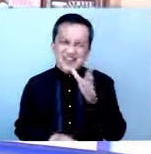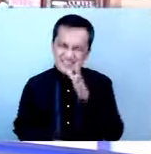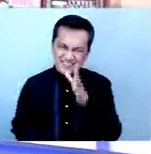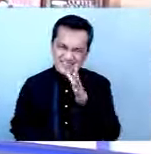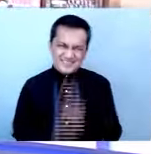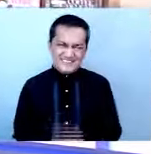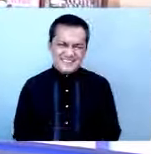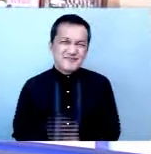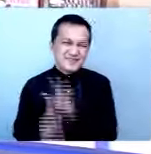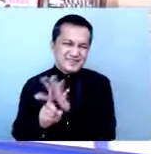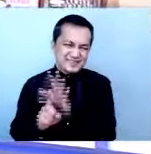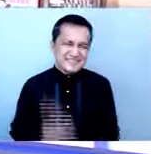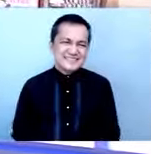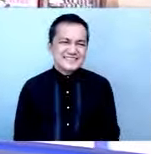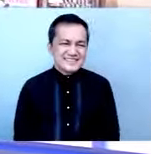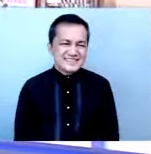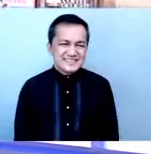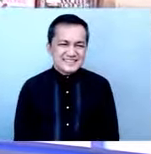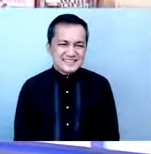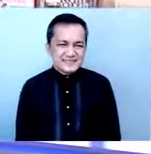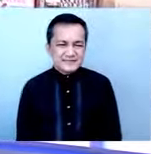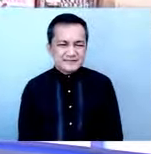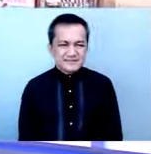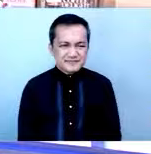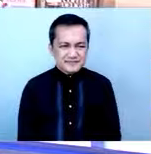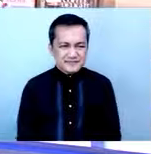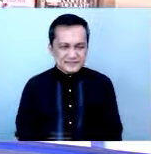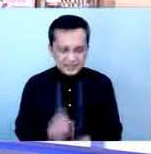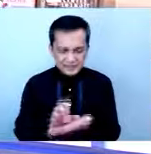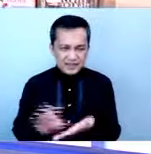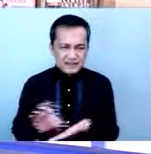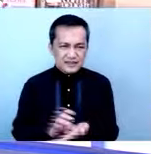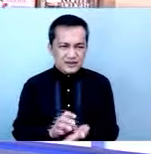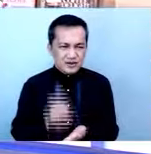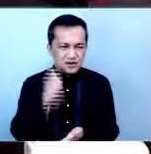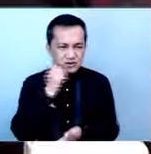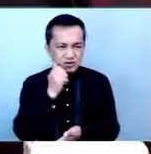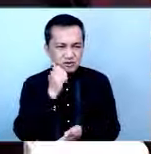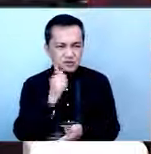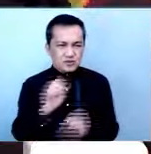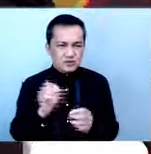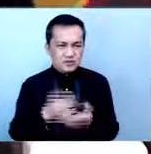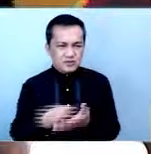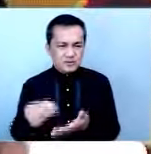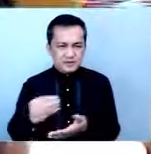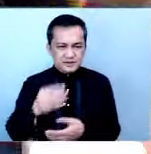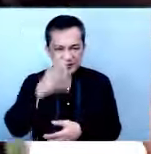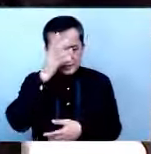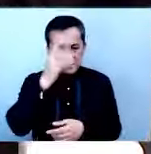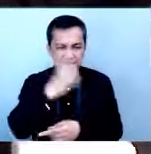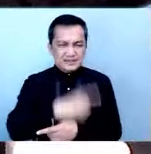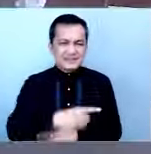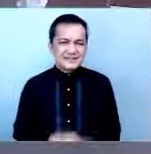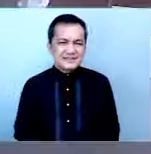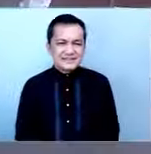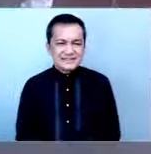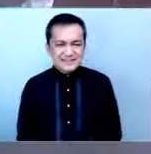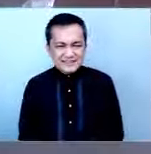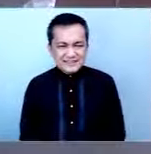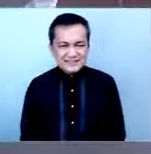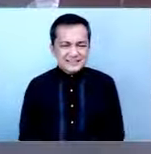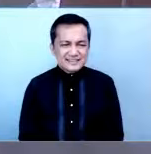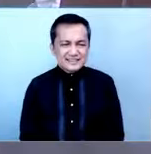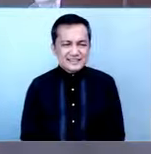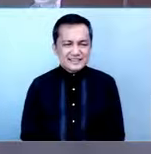Mother's Day talaga. Mother's Day talaga. Kahit sa mga cake, lagi daw. Laging halos lalo yung bumibili pag Father's Day. Gusto lang ko kayo ng idea. Di ba